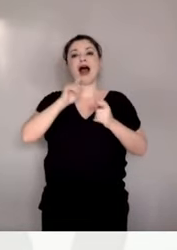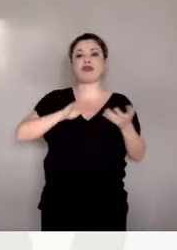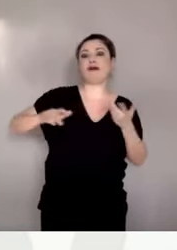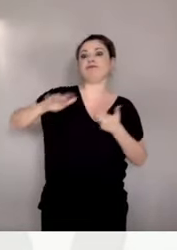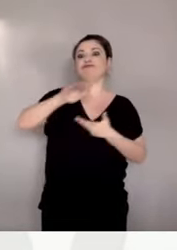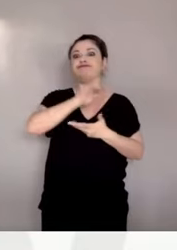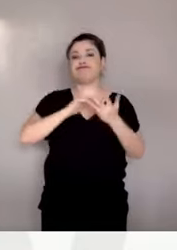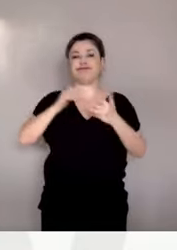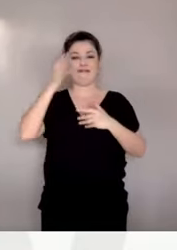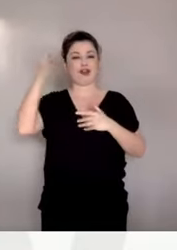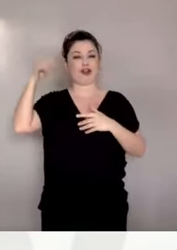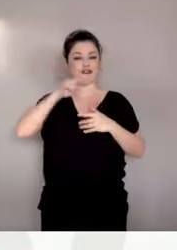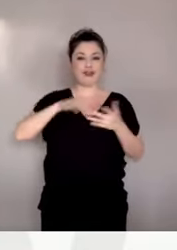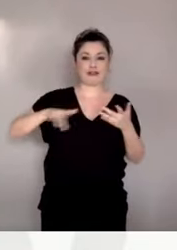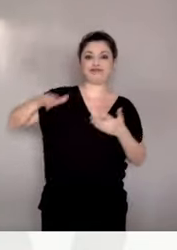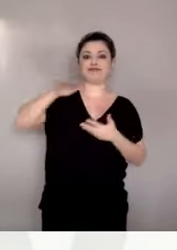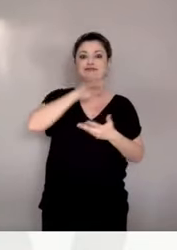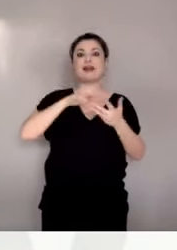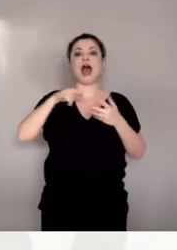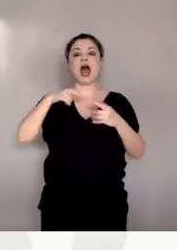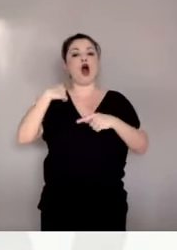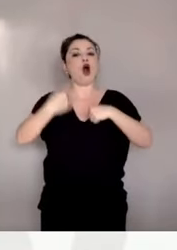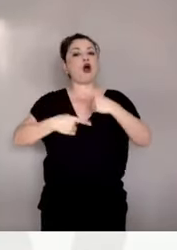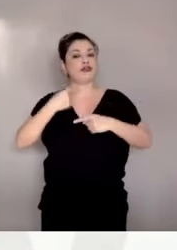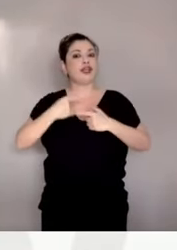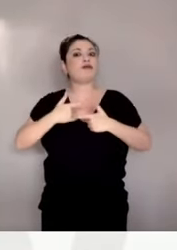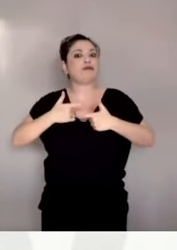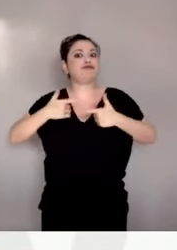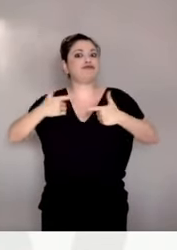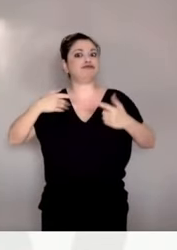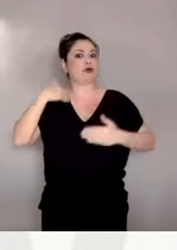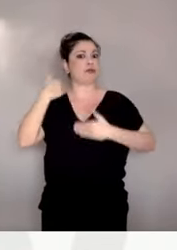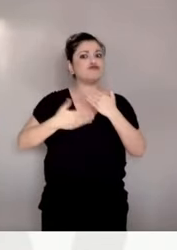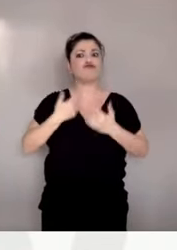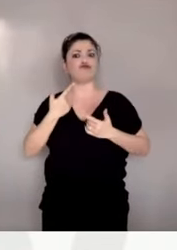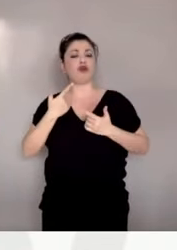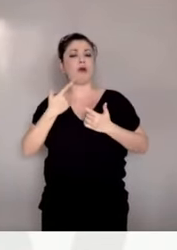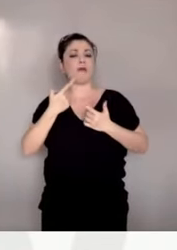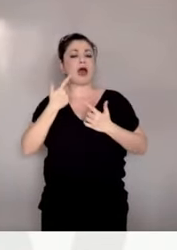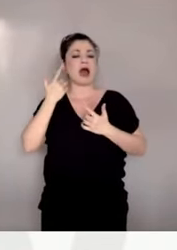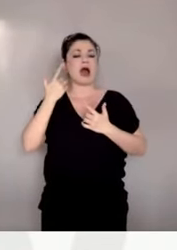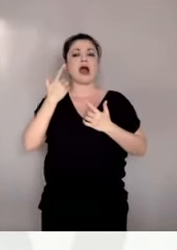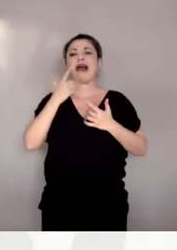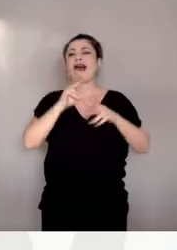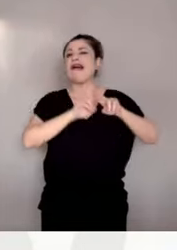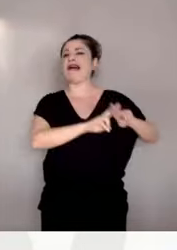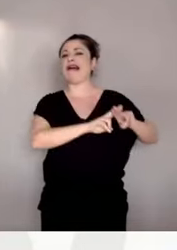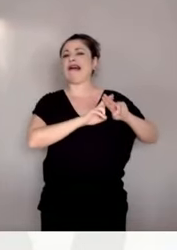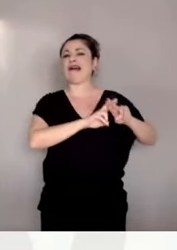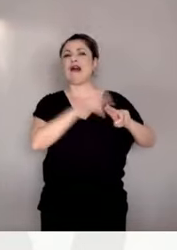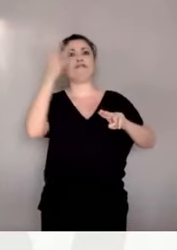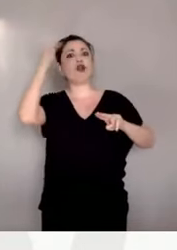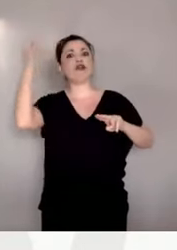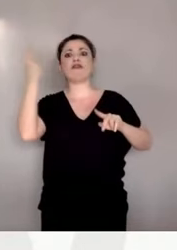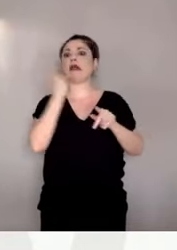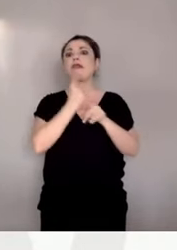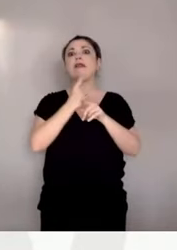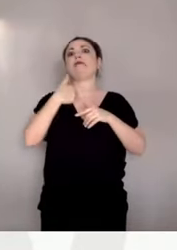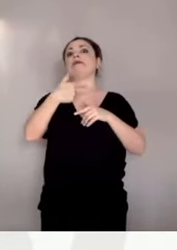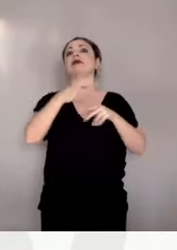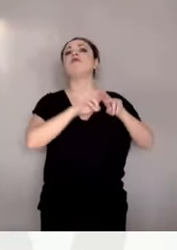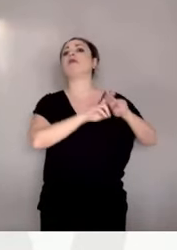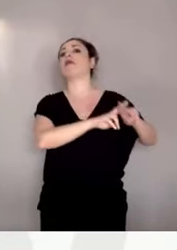continua ad essere propositiva. Non è destinata all'obsolescenza la filosofia,